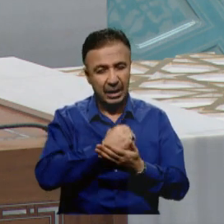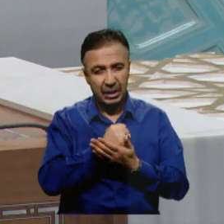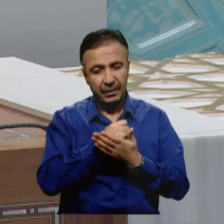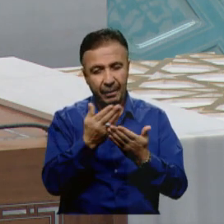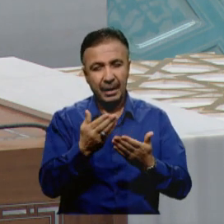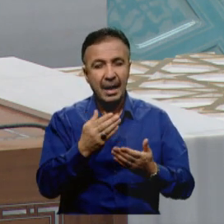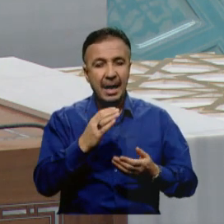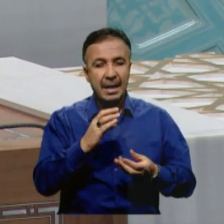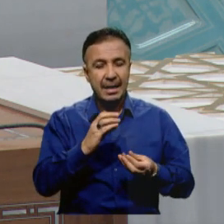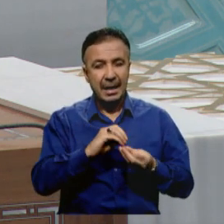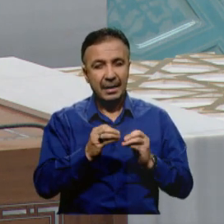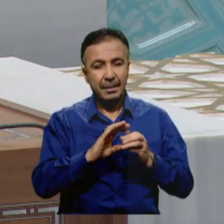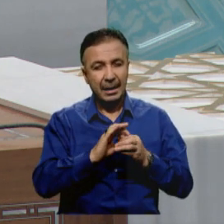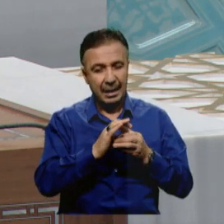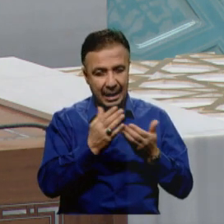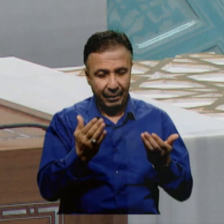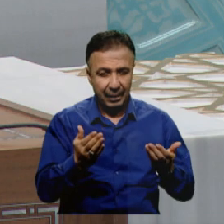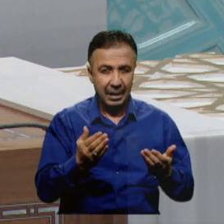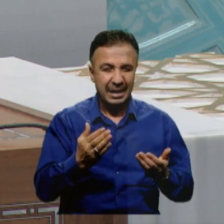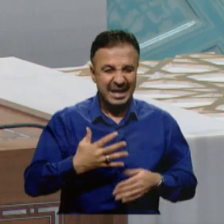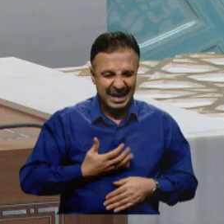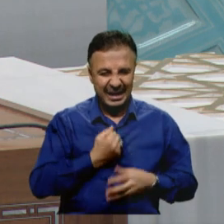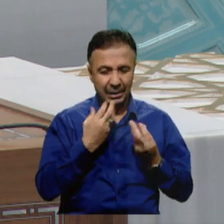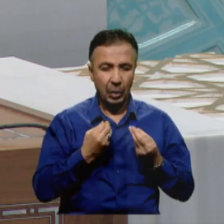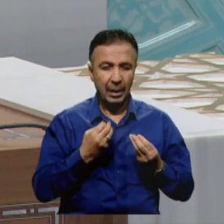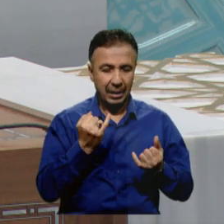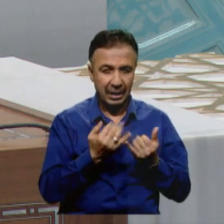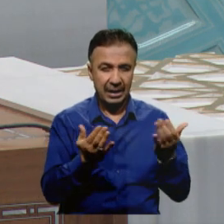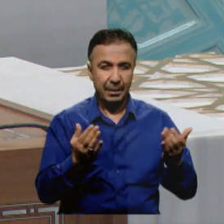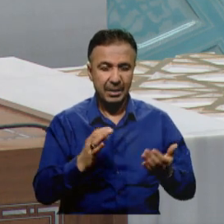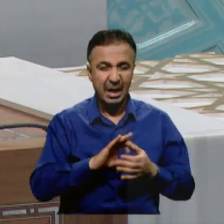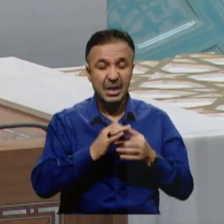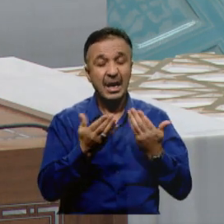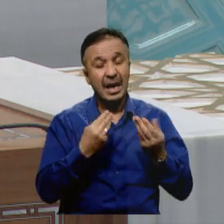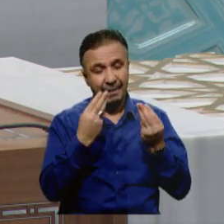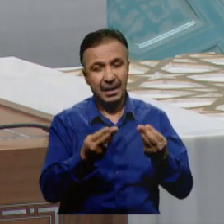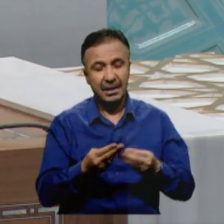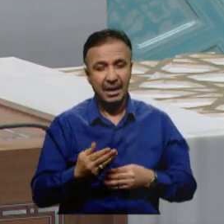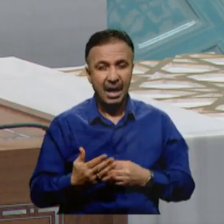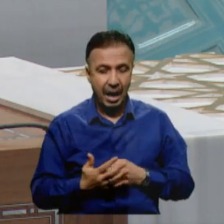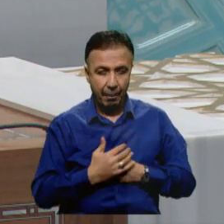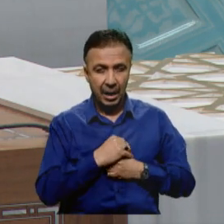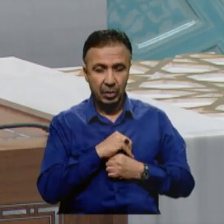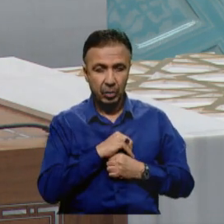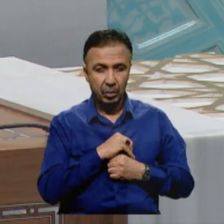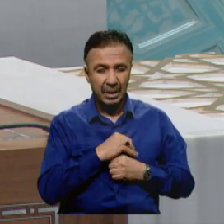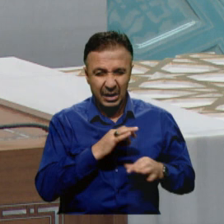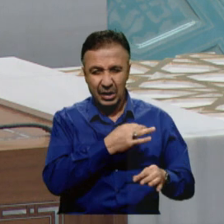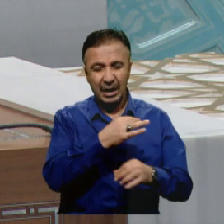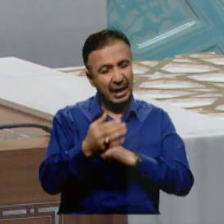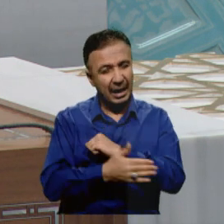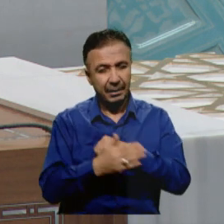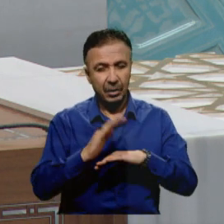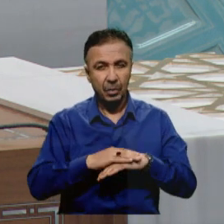dertlerimize devalar, sıkıntıda olan bütün kardeşlerimize çareler ihsan eylesin. Mazlum ve mağdurlara yardım eylesin.